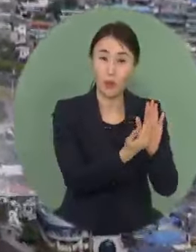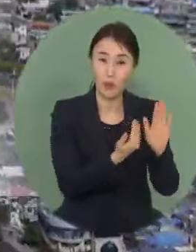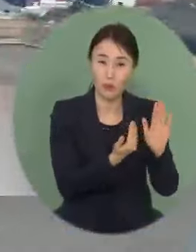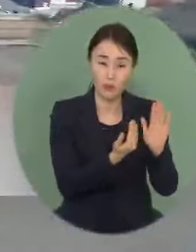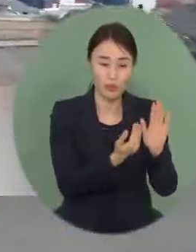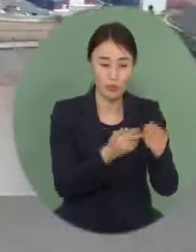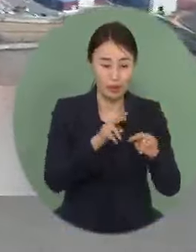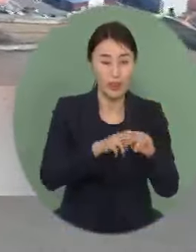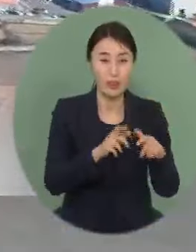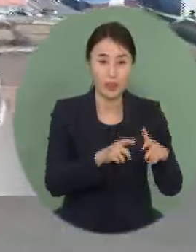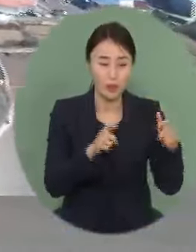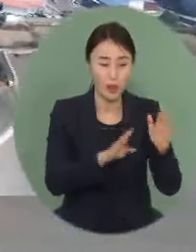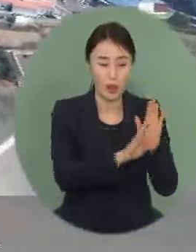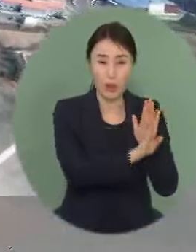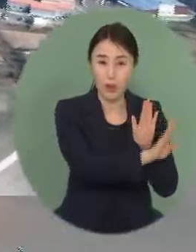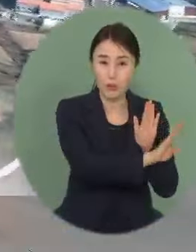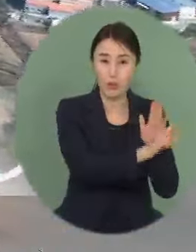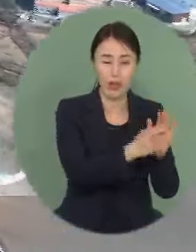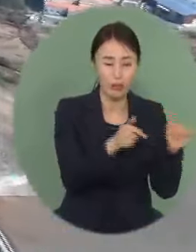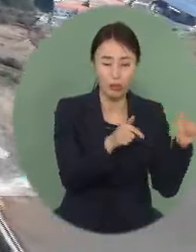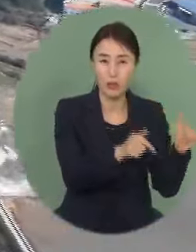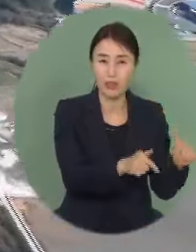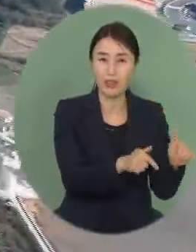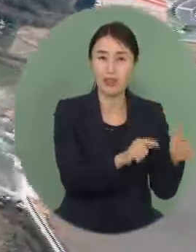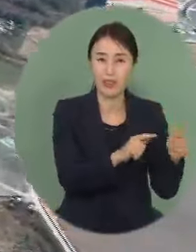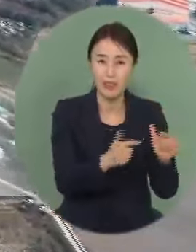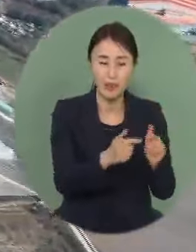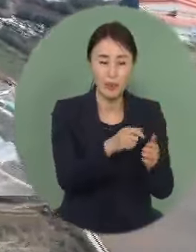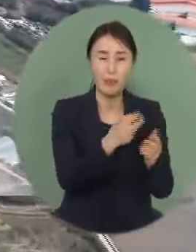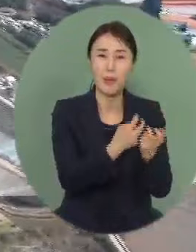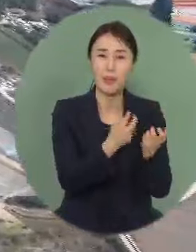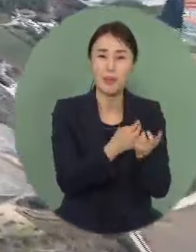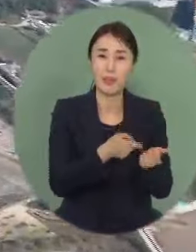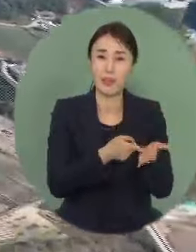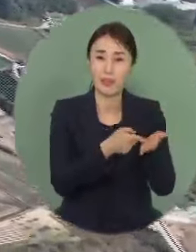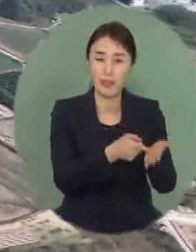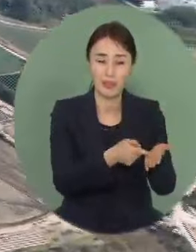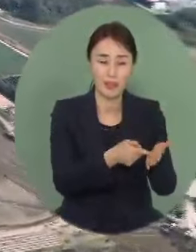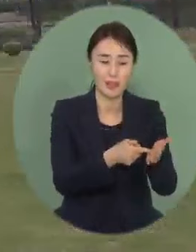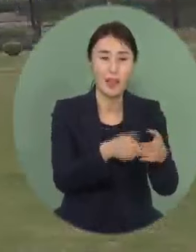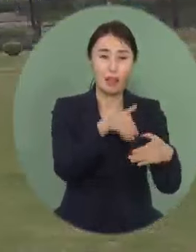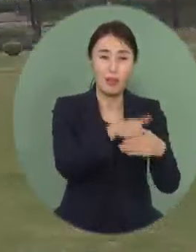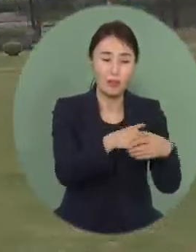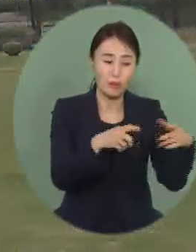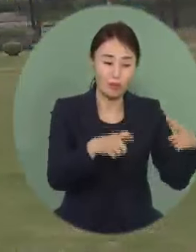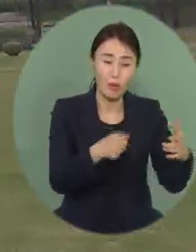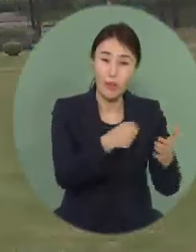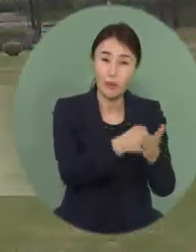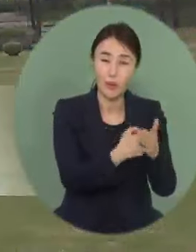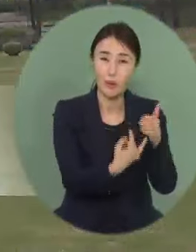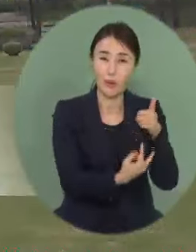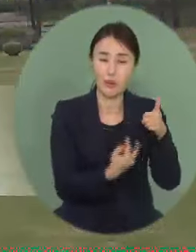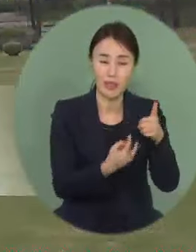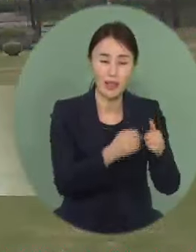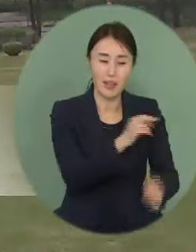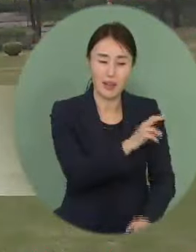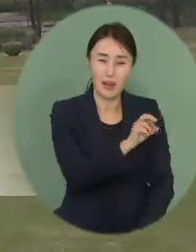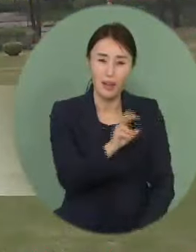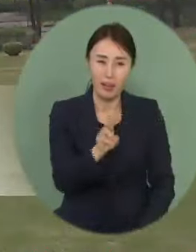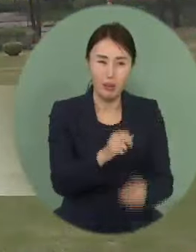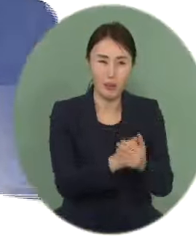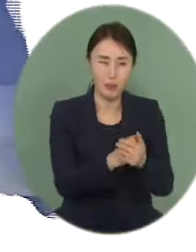늘리고 전남 서북권 의석을 한석 줄이는 방안을 제시했던 선거구 획정위원회 이후 여야간 협상이